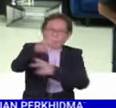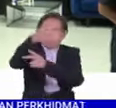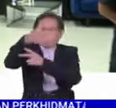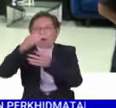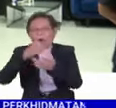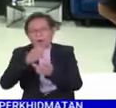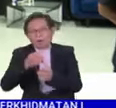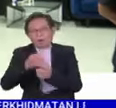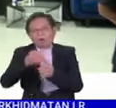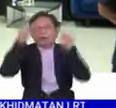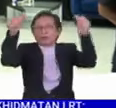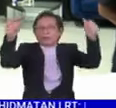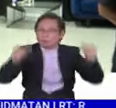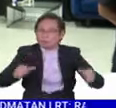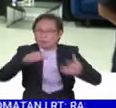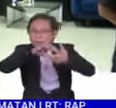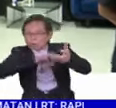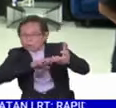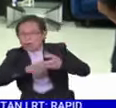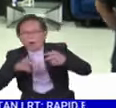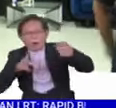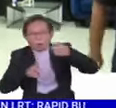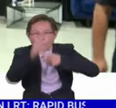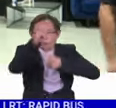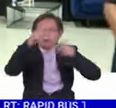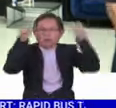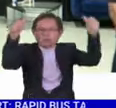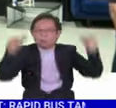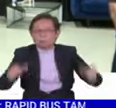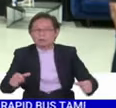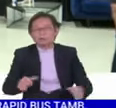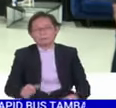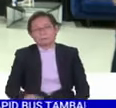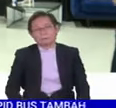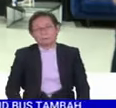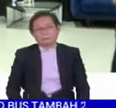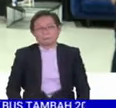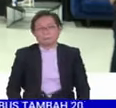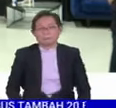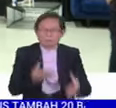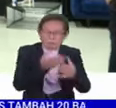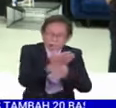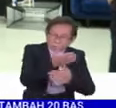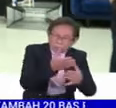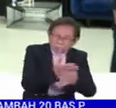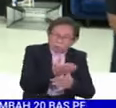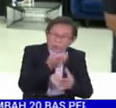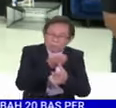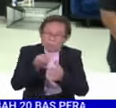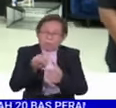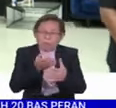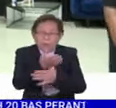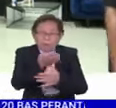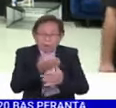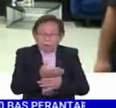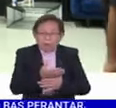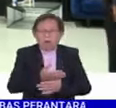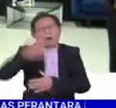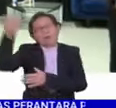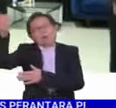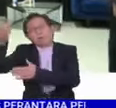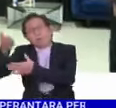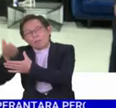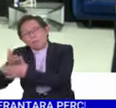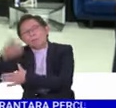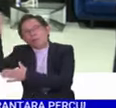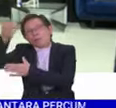khianat kepada poster-poster pilihan raya, banner dan seumpamanya. Di masa yang sama juga, mengganggu-gugat ke perjalanan